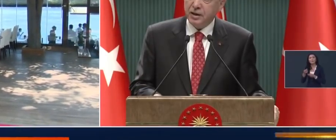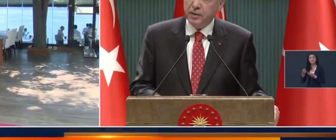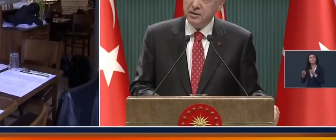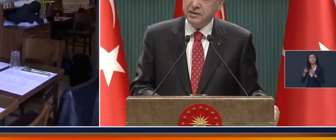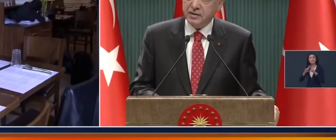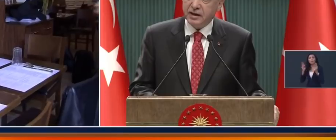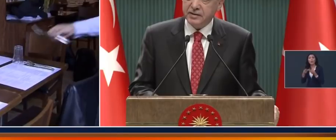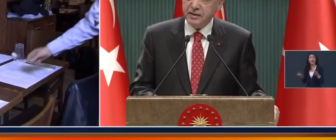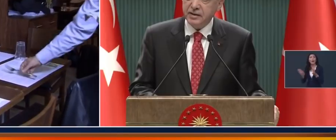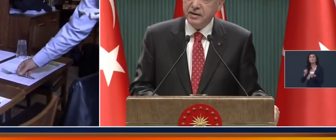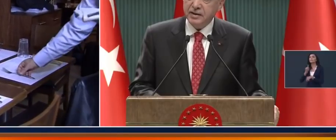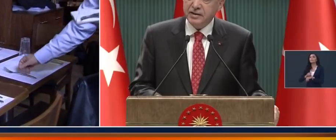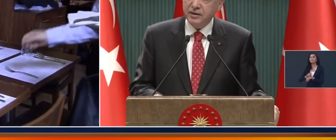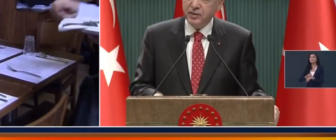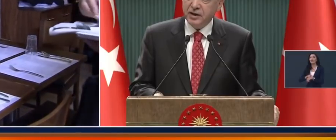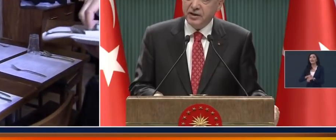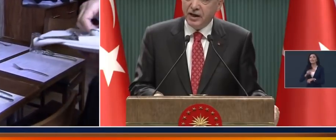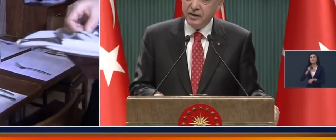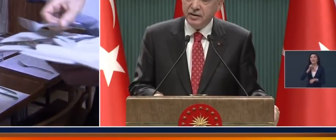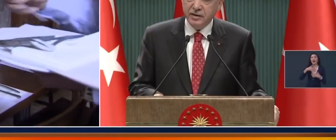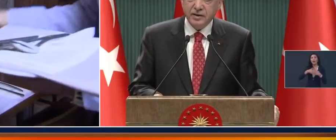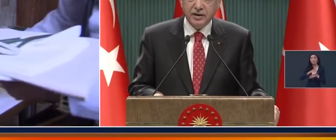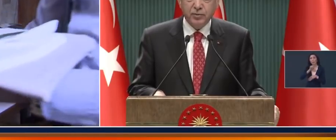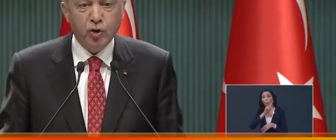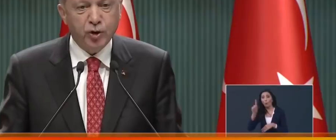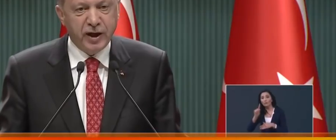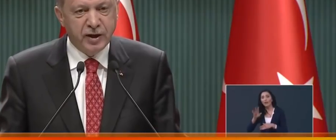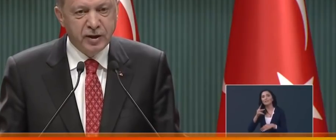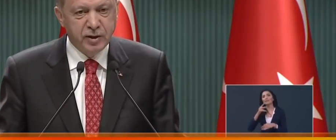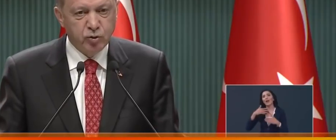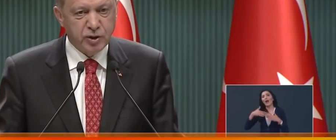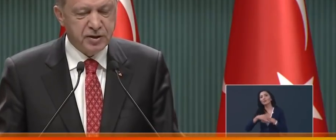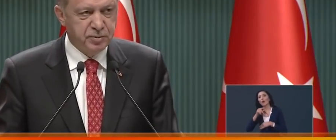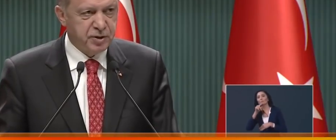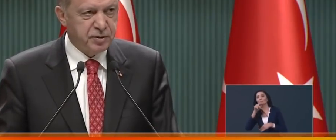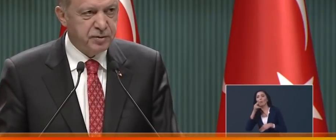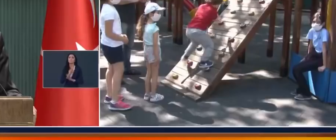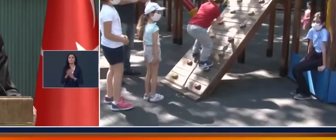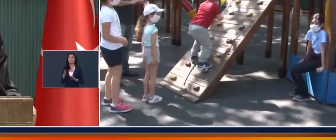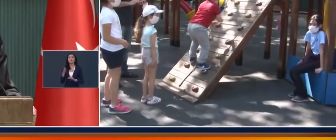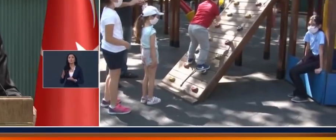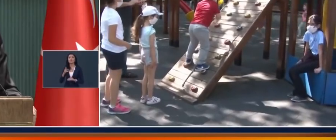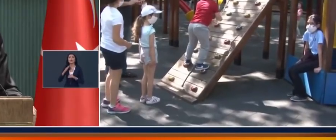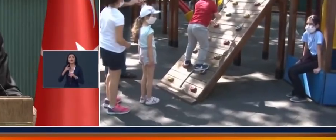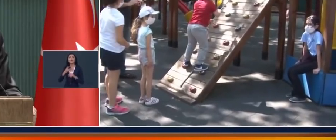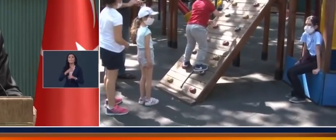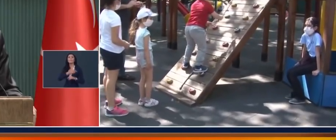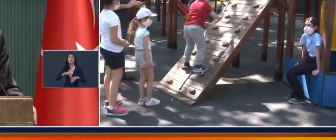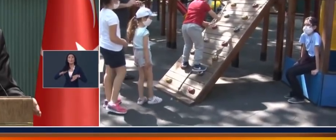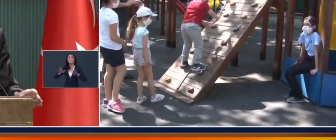işletmelerin kapanış saati 22'den 24'e uzatılmıştır. Milli